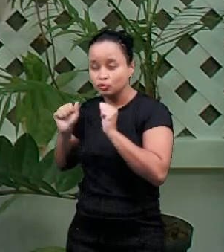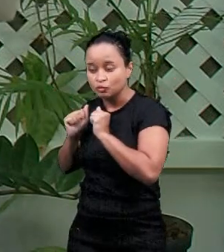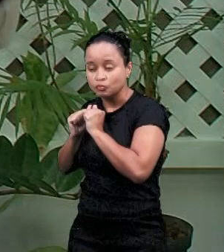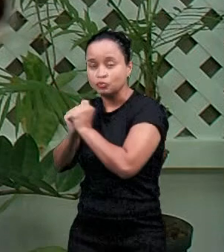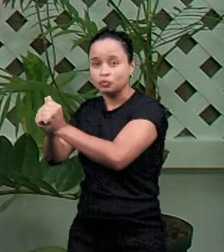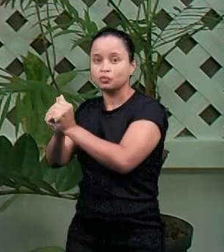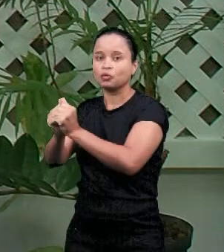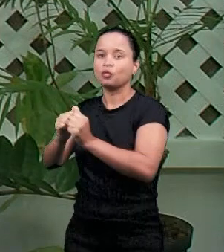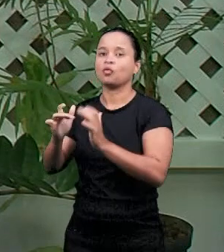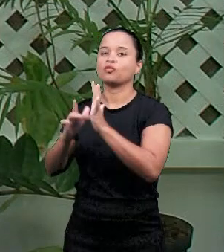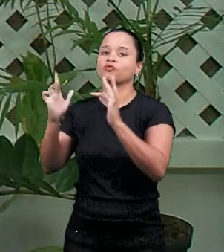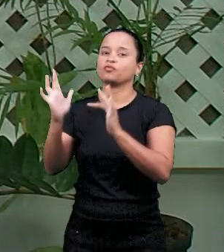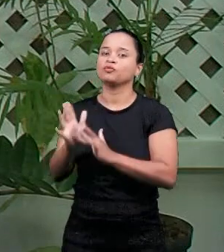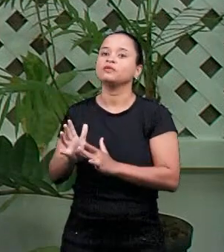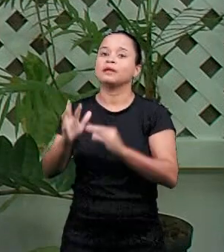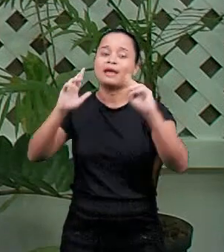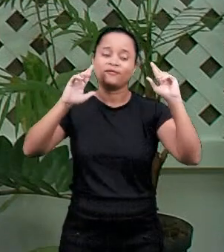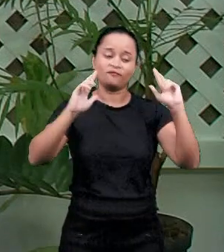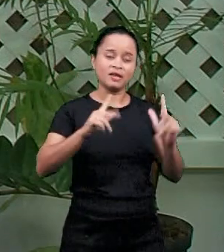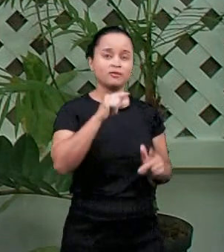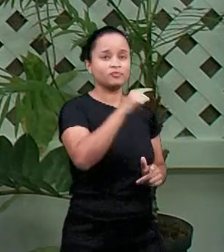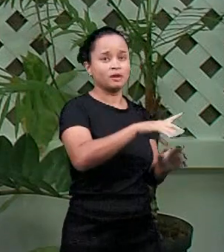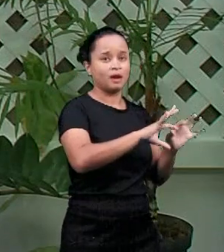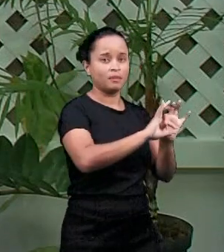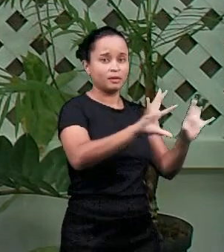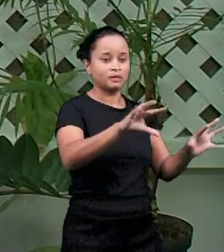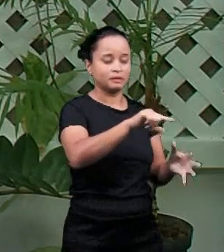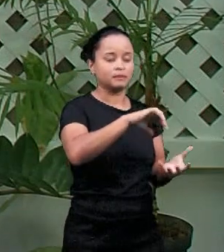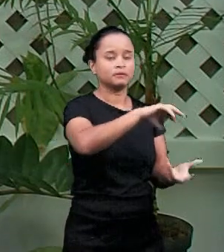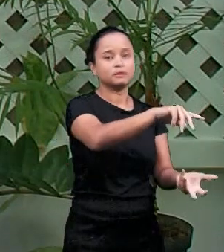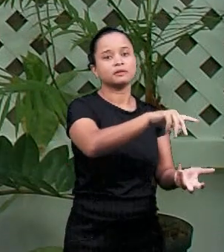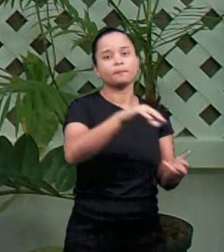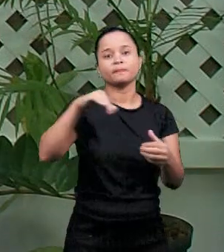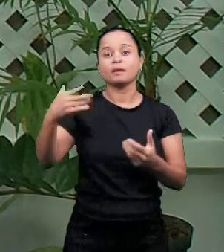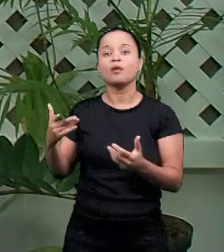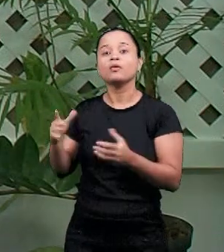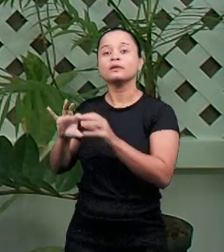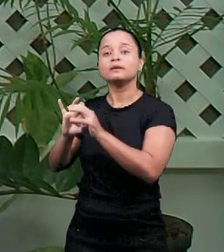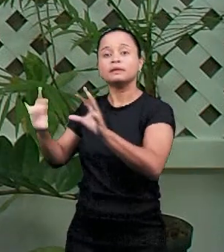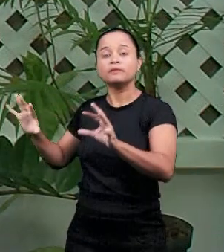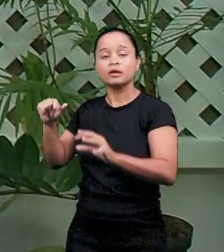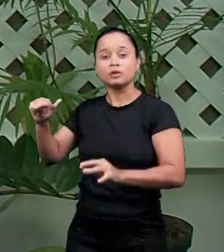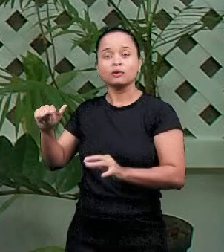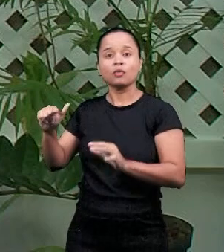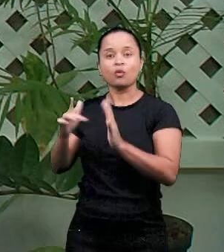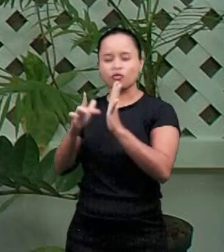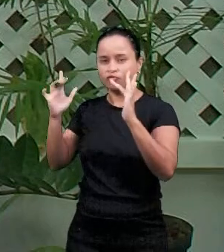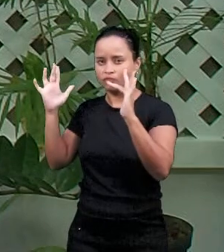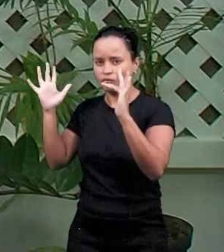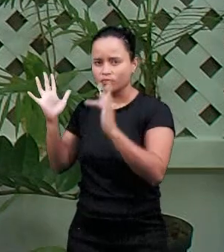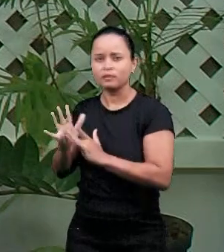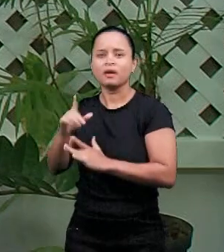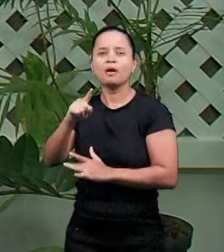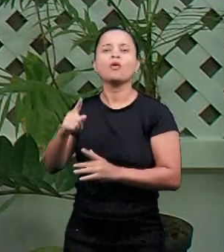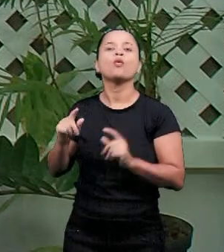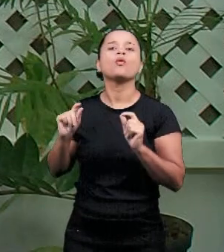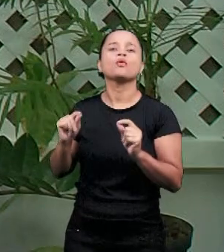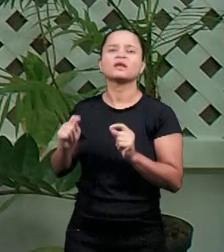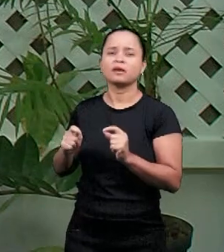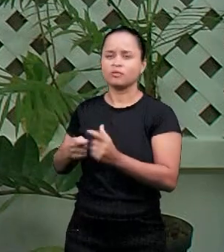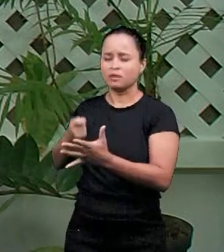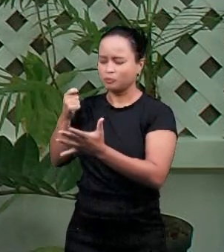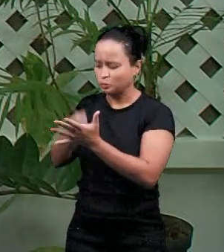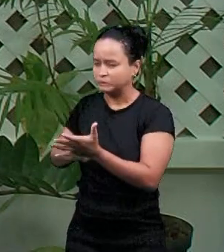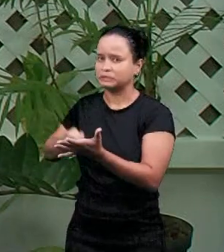une autre chose. Parce que la liberté en Christ, c'est de lutter contre le péché. C'est